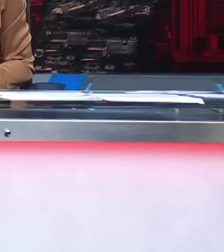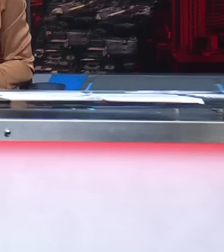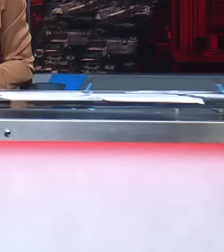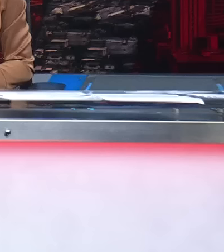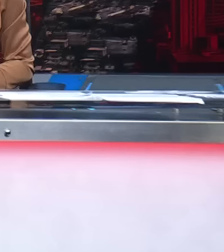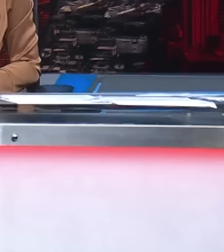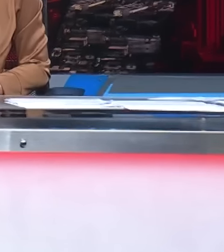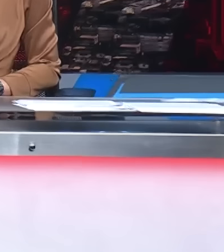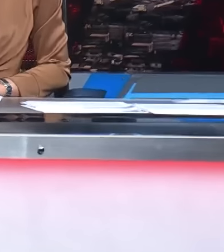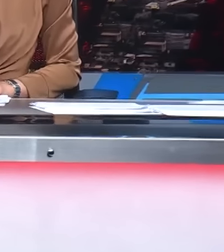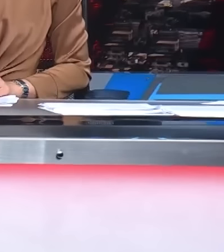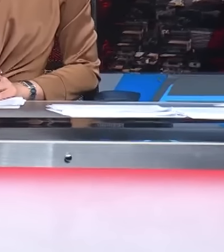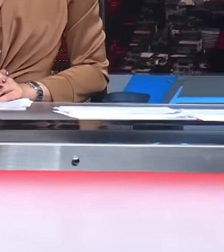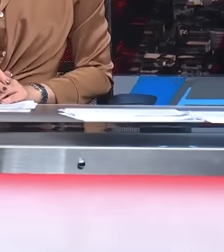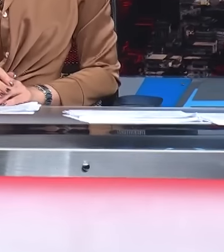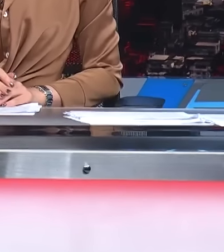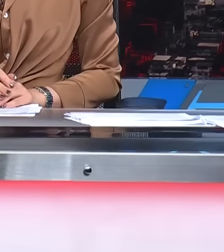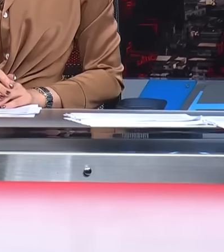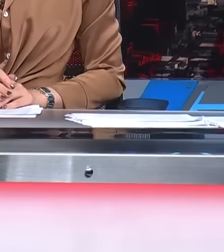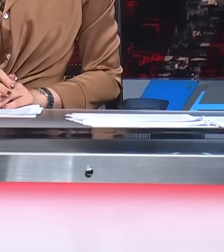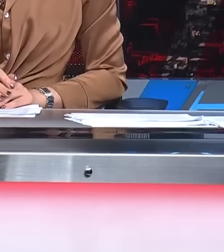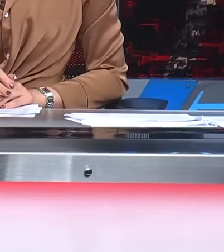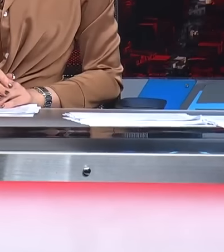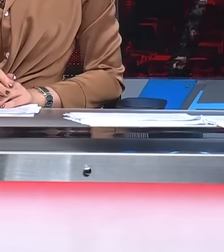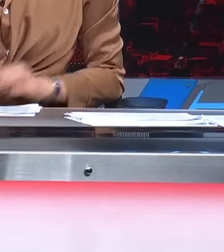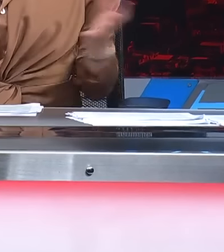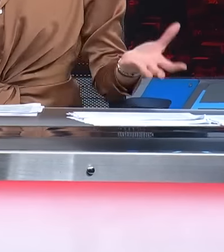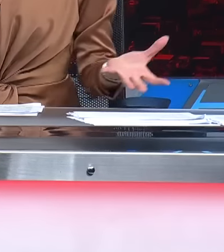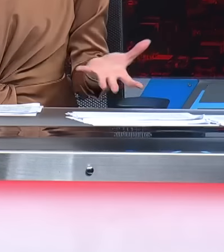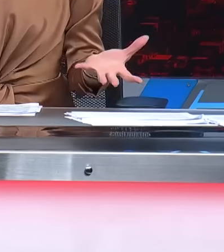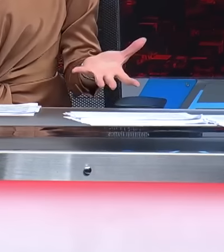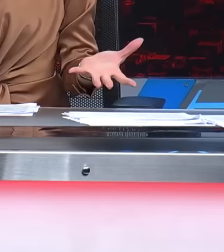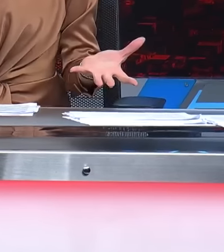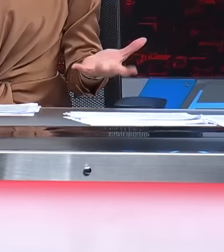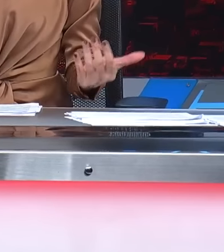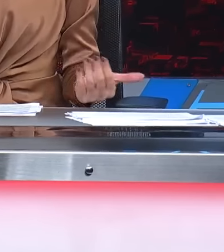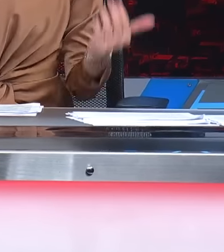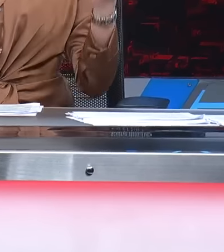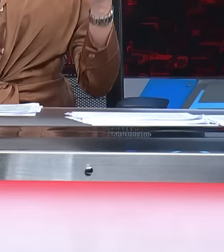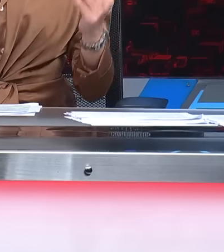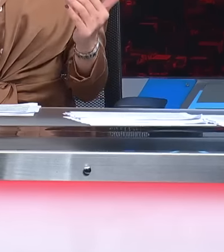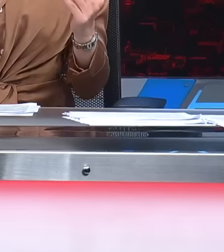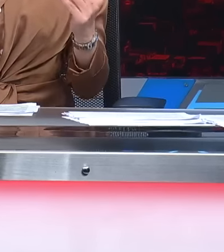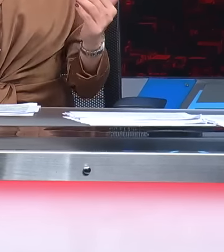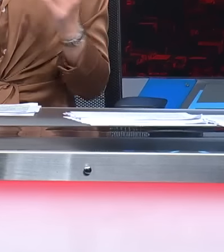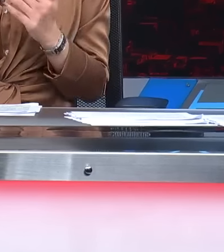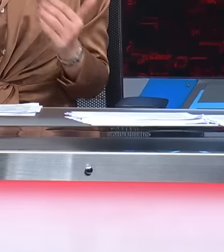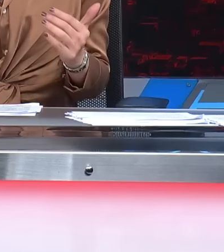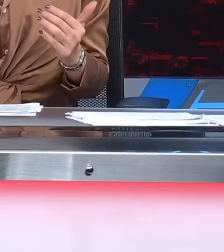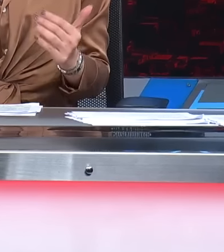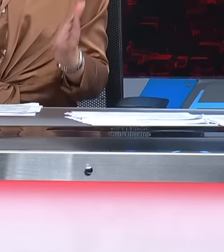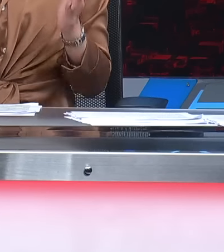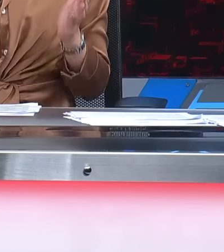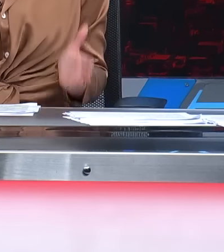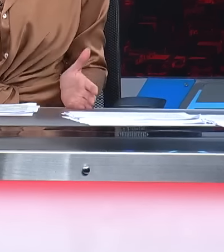สภาไทยวันนี้ค่ะมีการใช้คำว่าปากอมสากแล้วตอนแรกหาตัวไม่เจอด้วยนะคือมันเปิดเกิดขึ้นระหว่างการประท้วงกัน